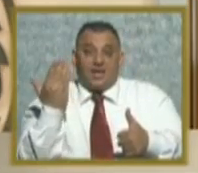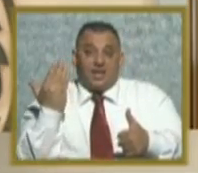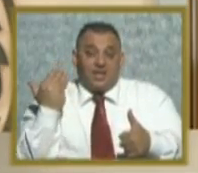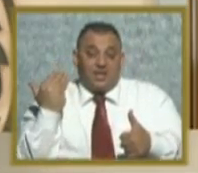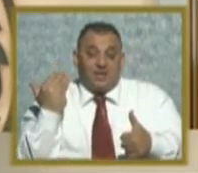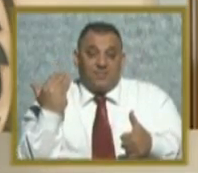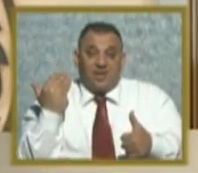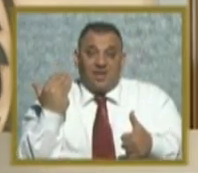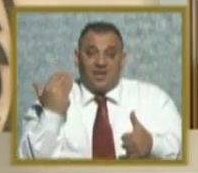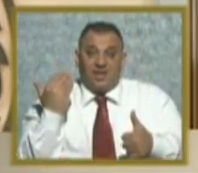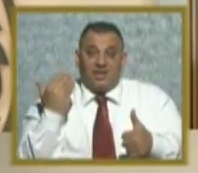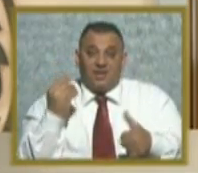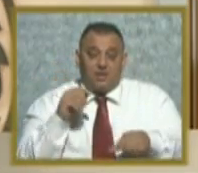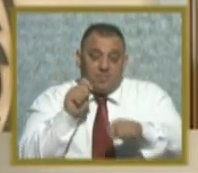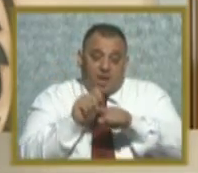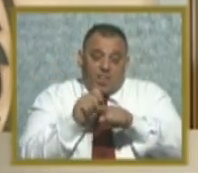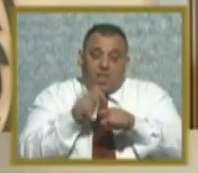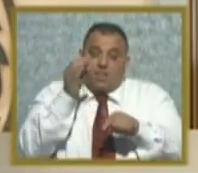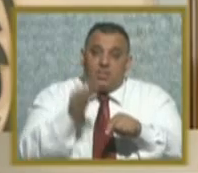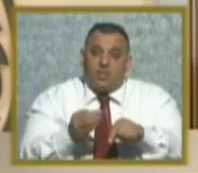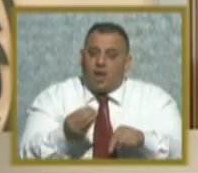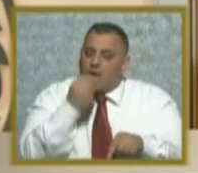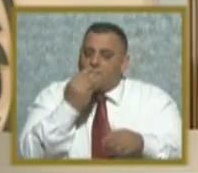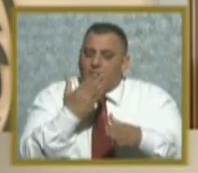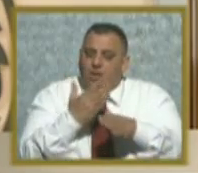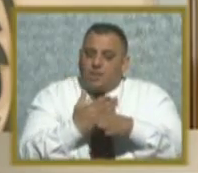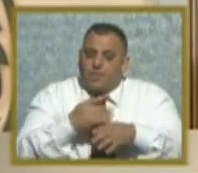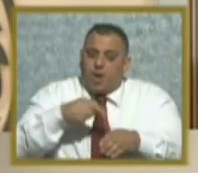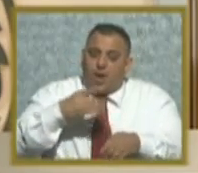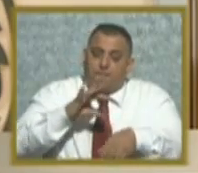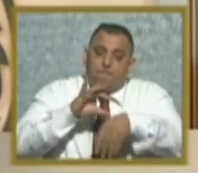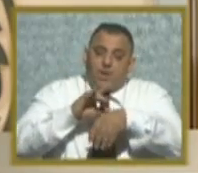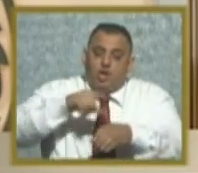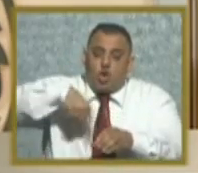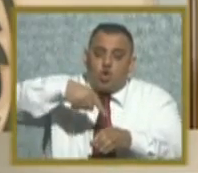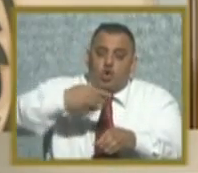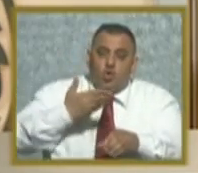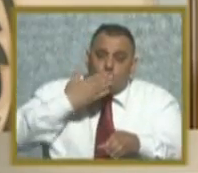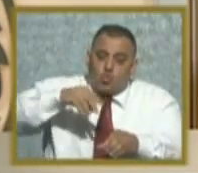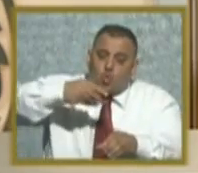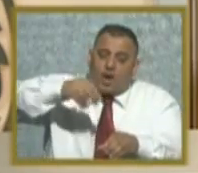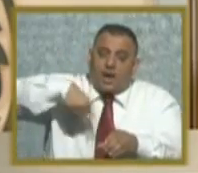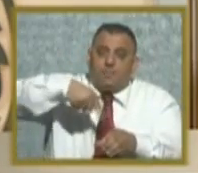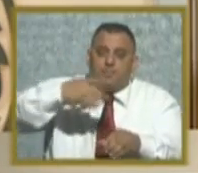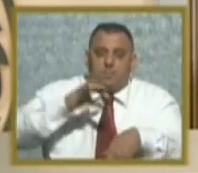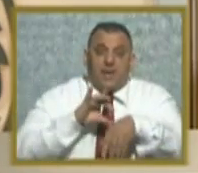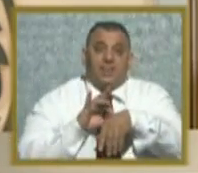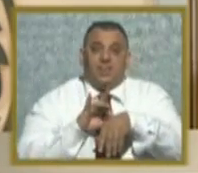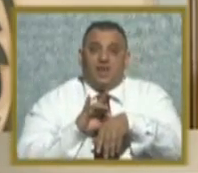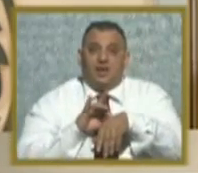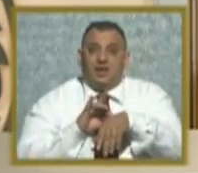القريب هذا نصحها الدكتور بالفطر لأن معها بالإفطار لأن معها سكري،